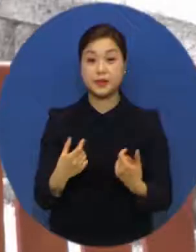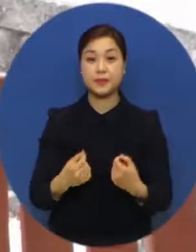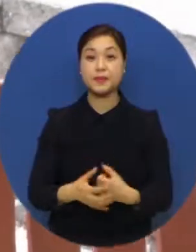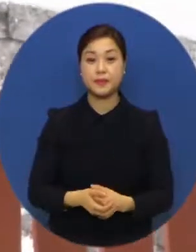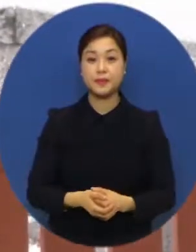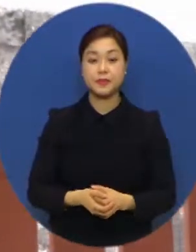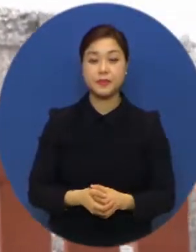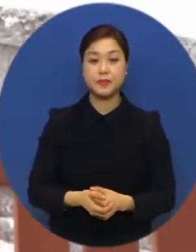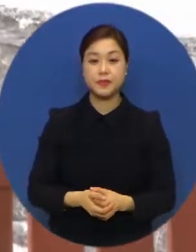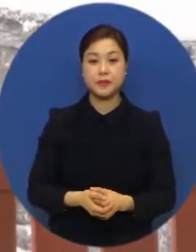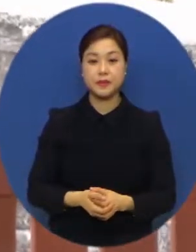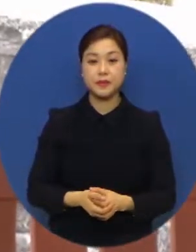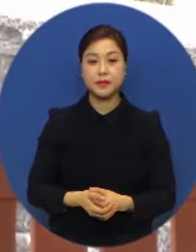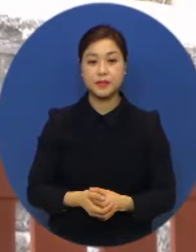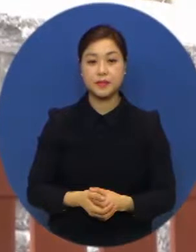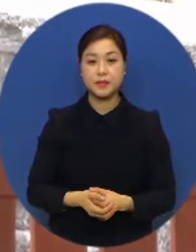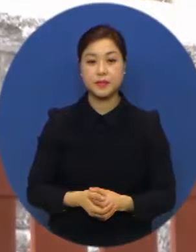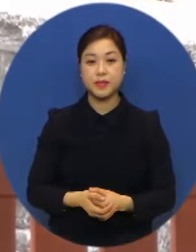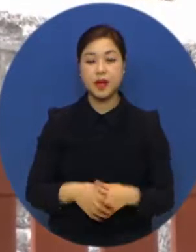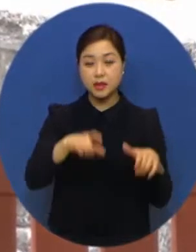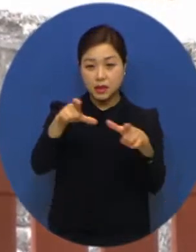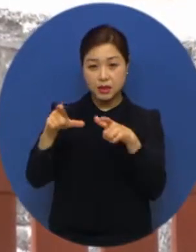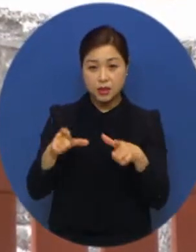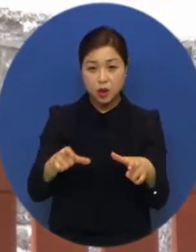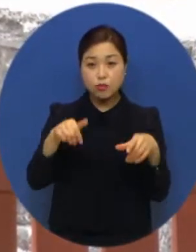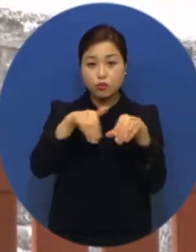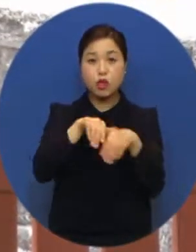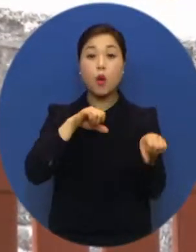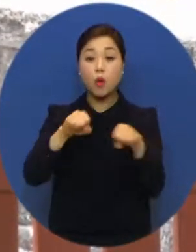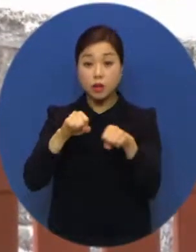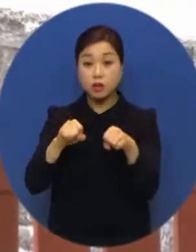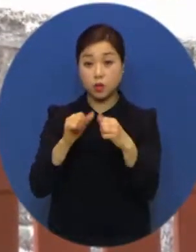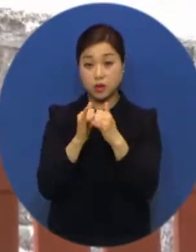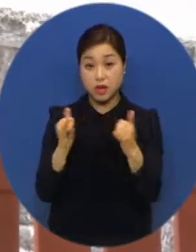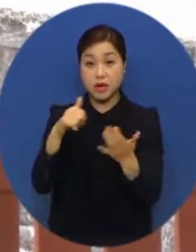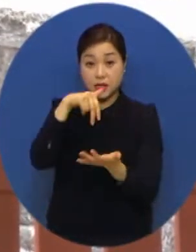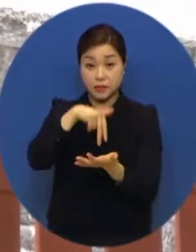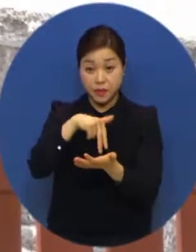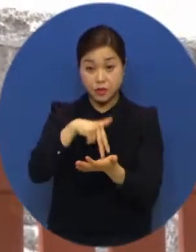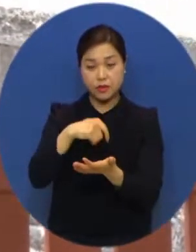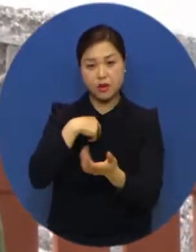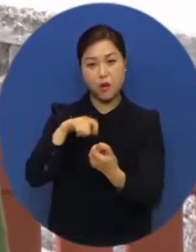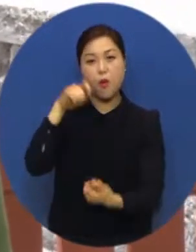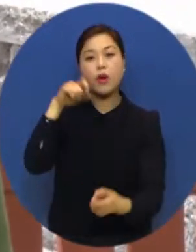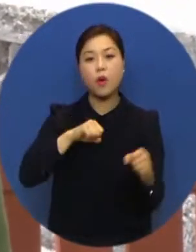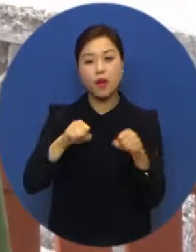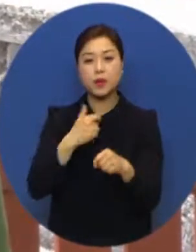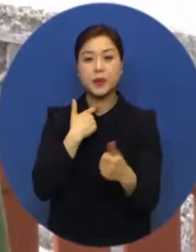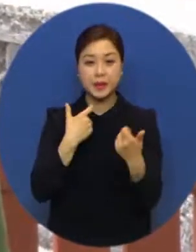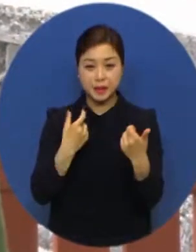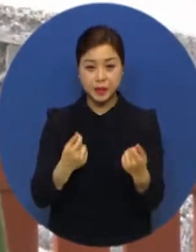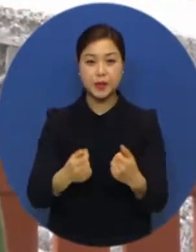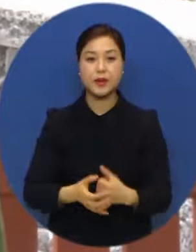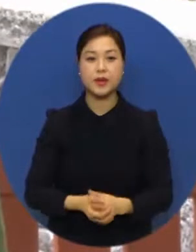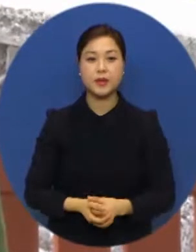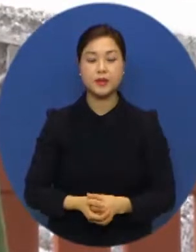네, 오랫동안 그 지역문화활동가로서 오랫동안 활동을 해왔고,